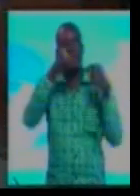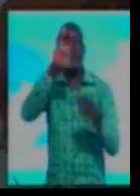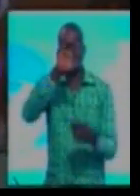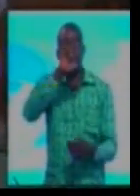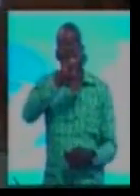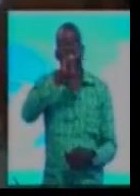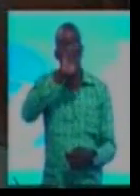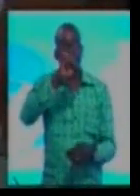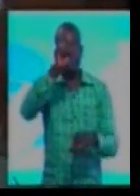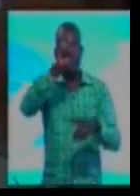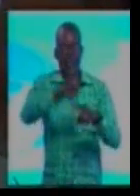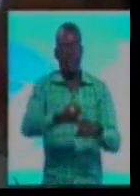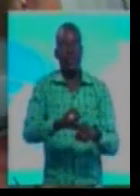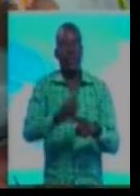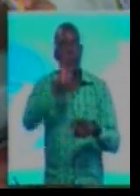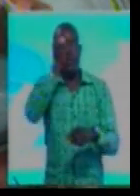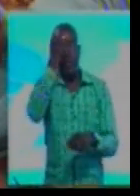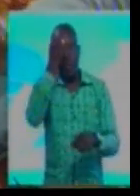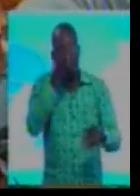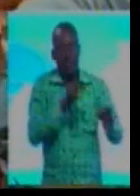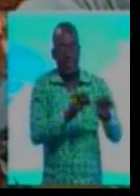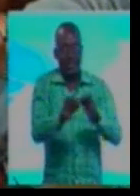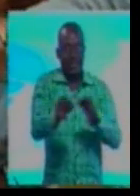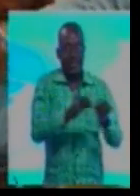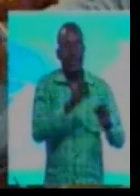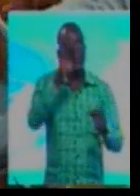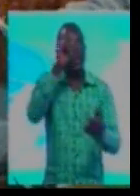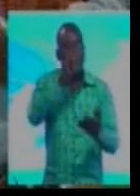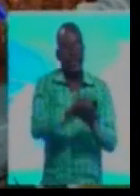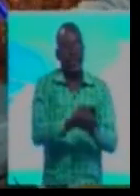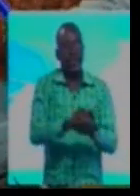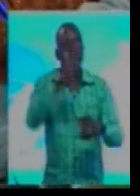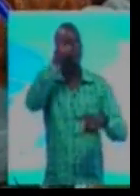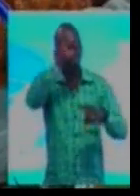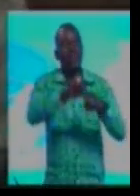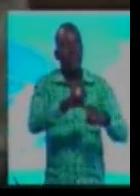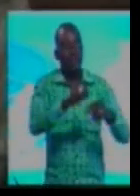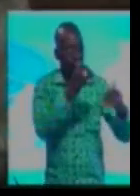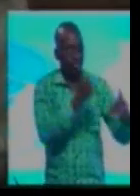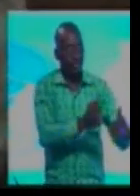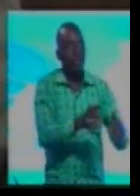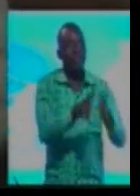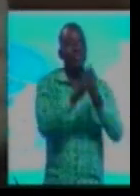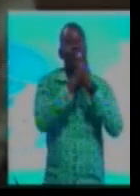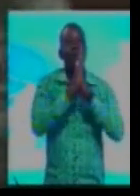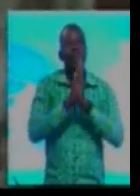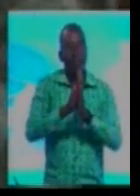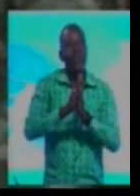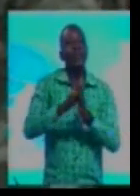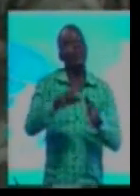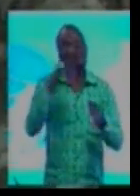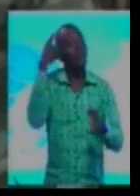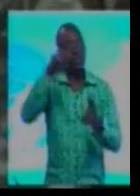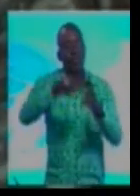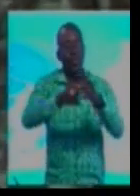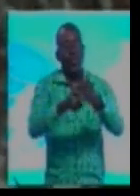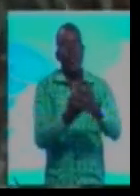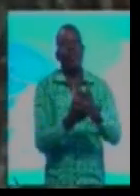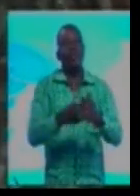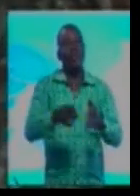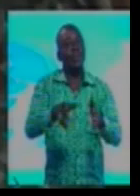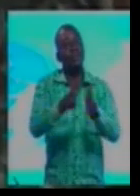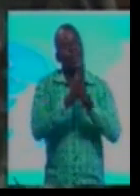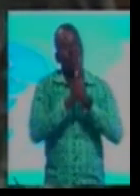Le ministre a expliqué le contenu du statut. Le syndicat de son côté demande la reprise des négociations